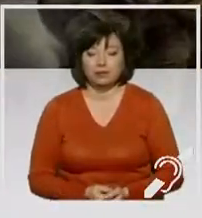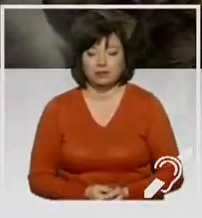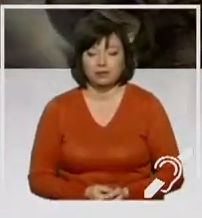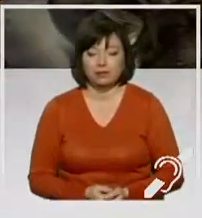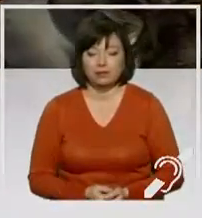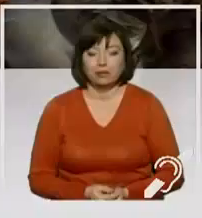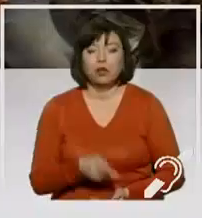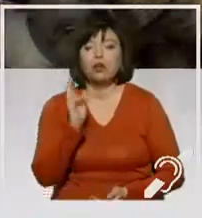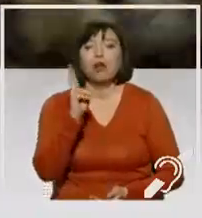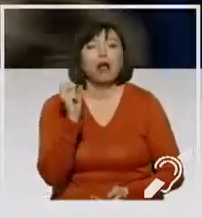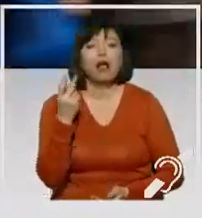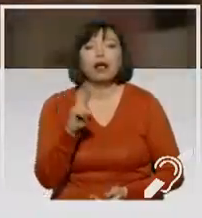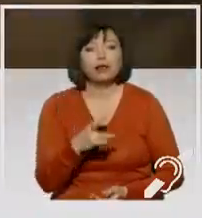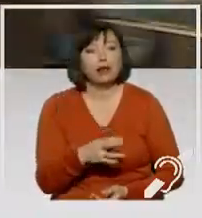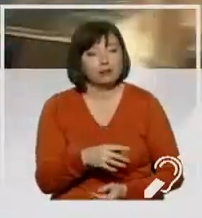Cine este Caterina?